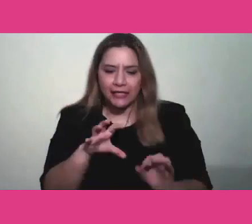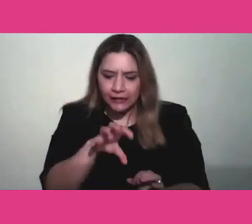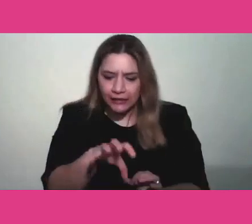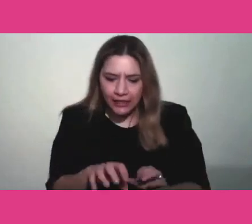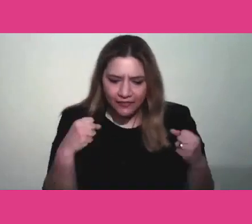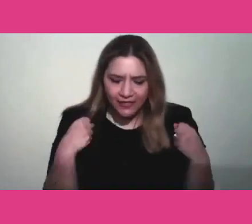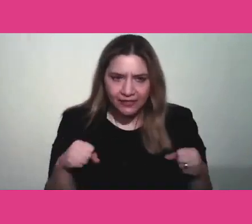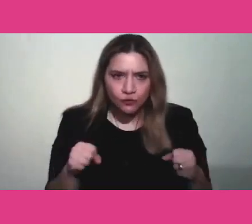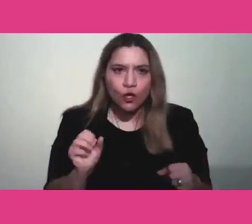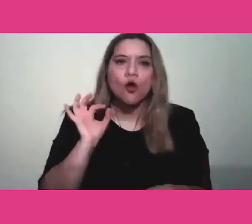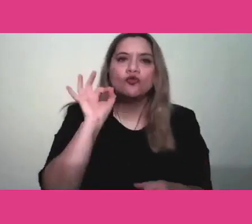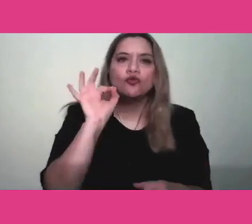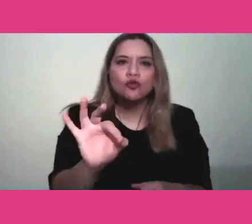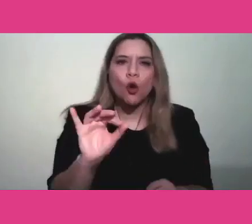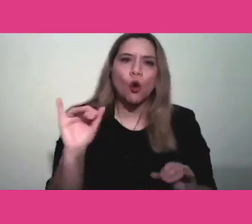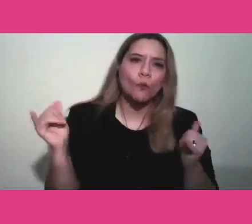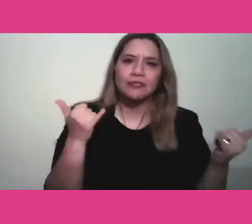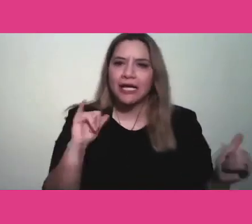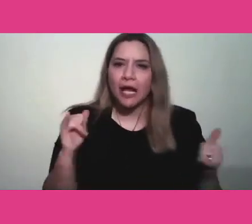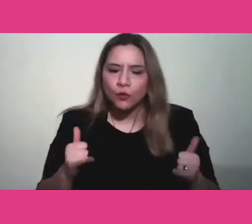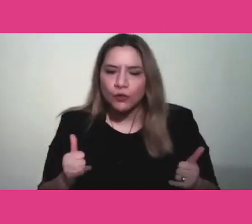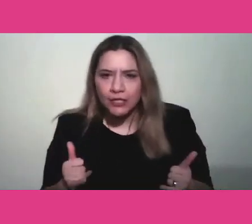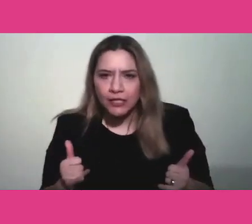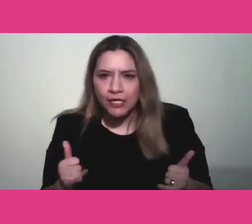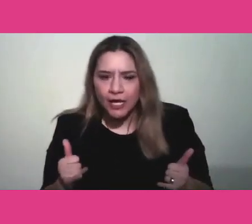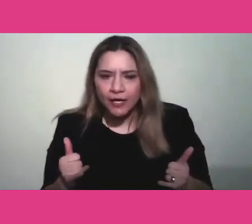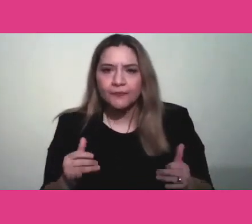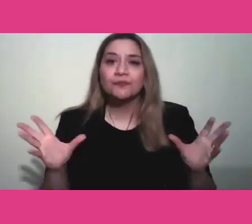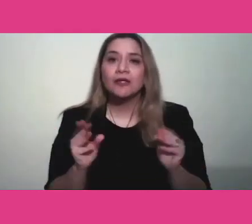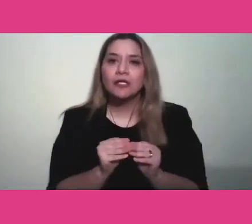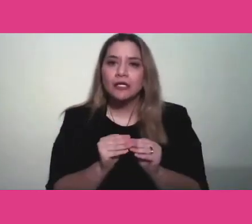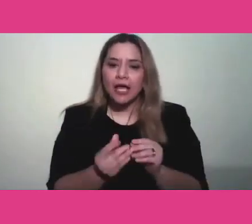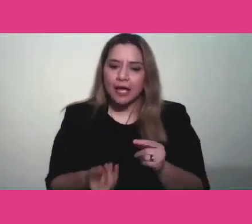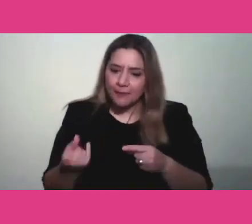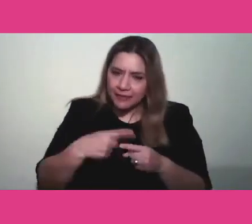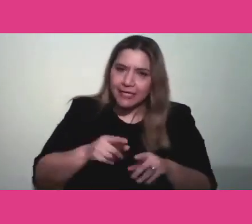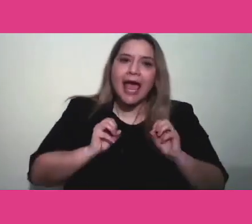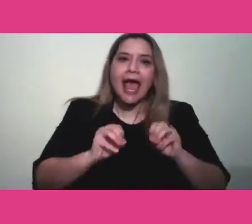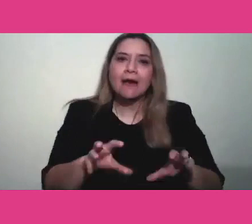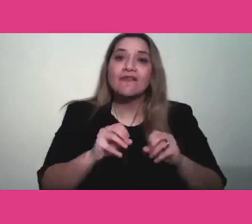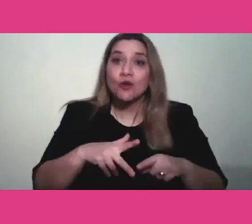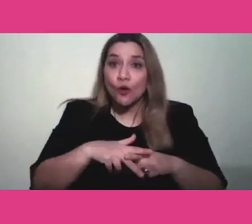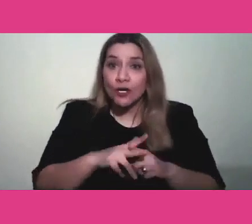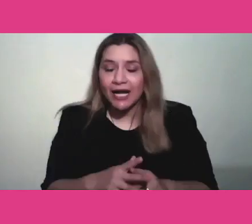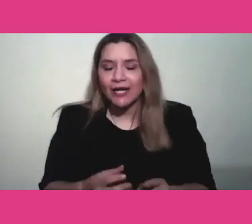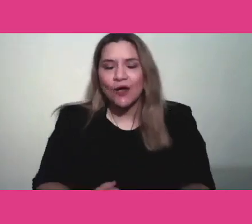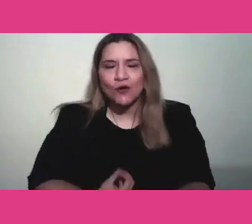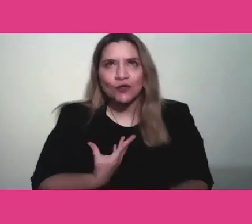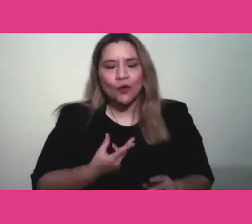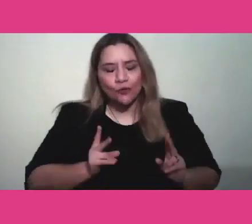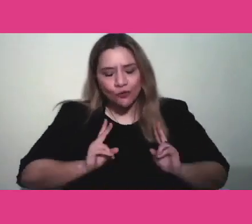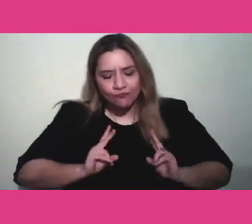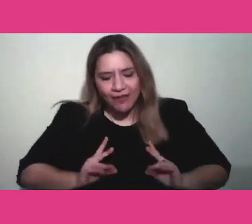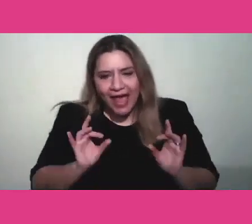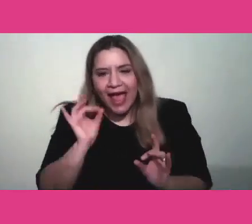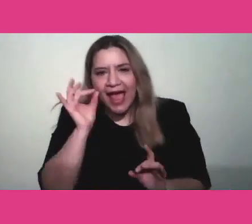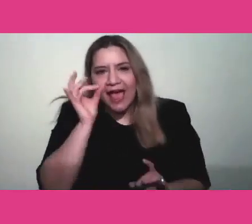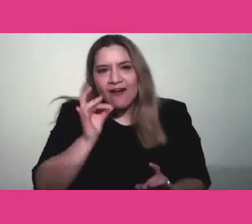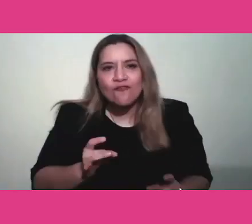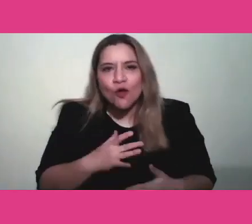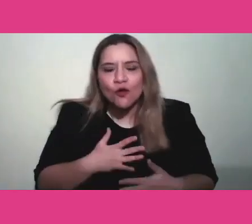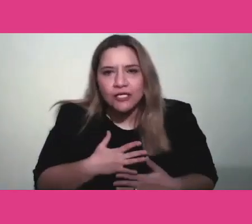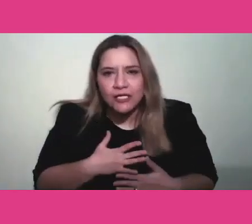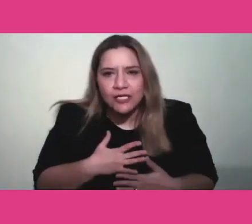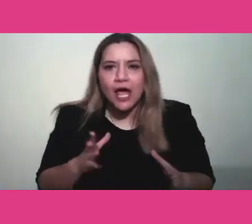σκοπό την ψυχαγωγία, όπως είπαμε πριν, και ασκείται και σαν εκπαιδευτικό εργαλείο. Νιώθω ευλογημένος και όσοι νομίζω ασχολούνται με